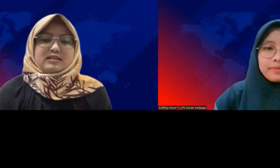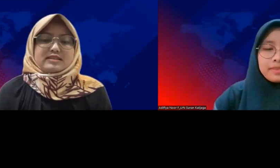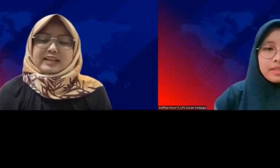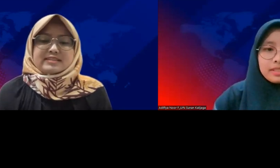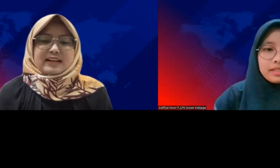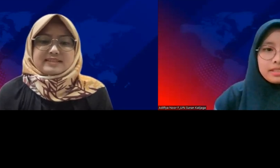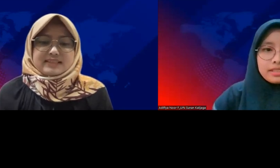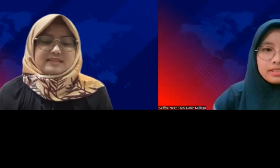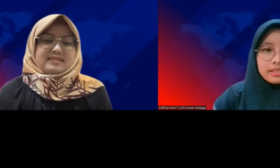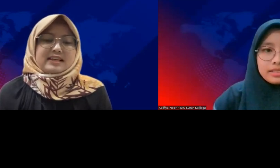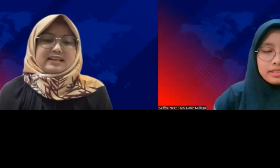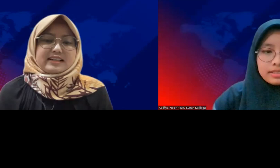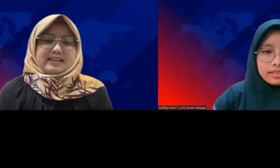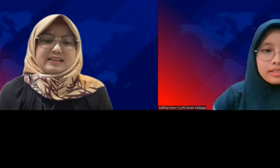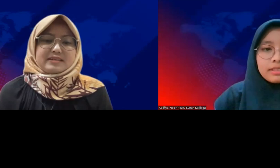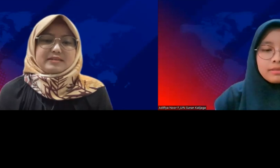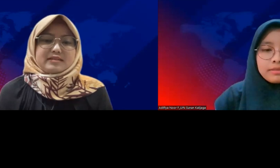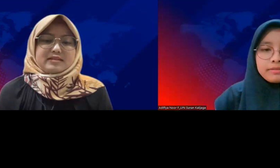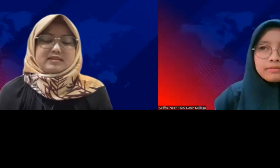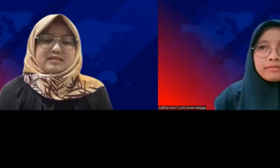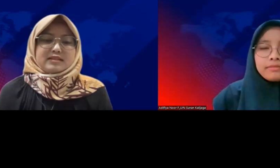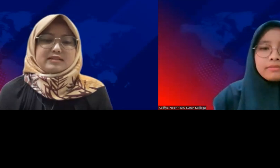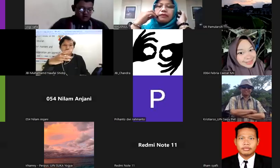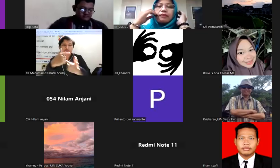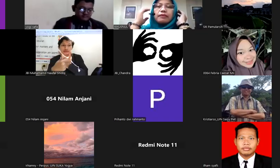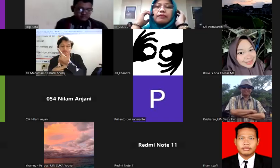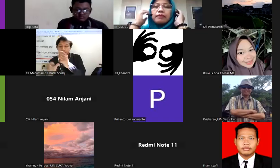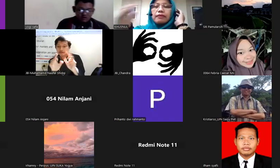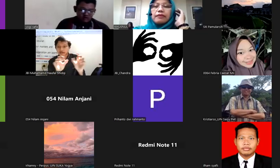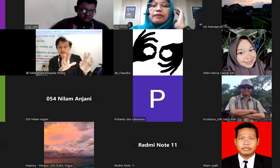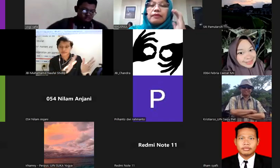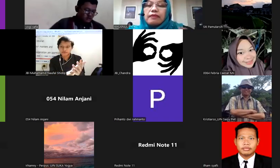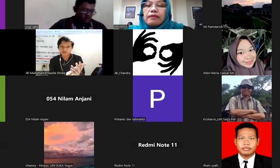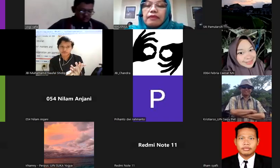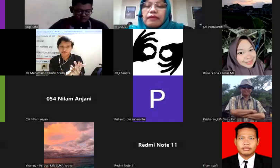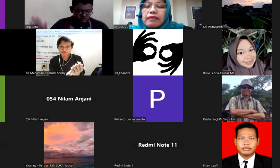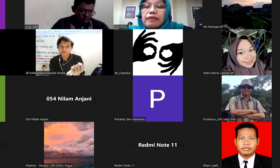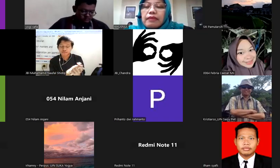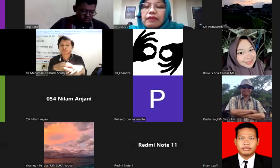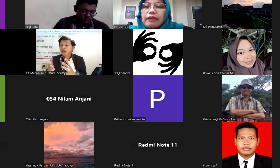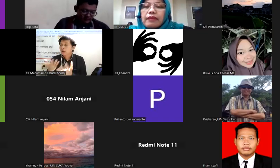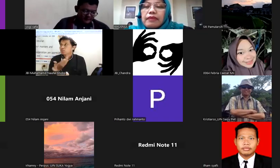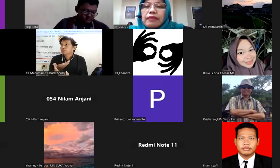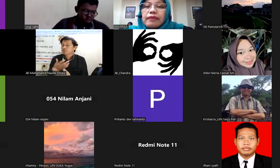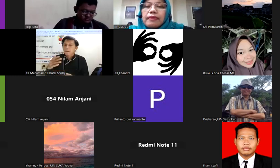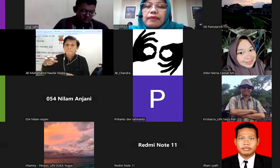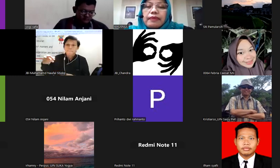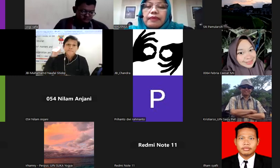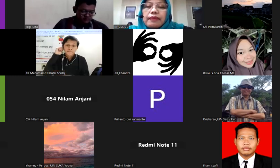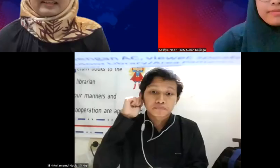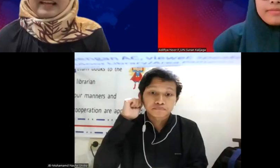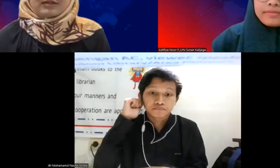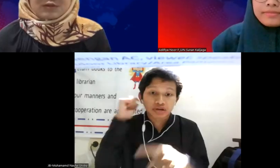cara instalasi secara PPT presentasinya kayak gitu untuk baju ini nanti yang akan